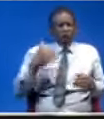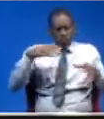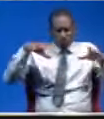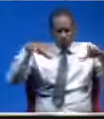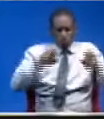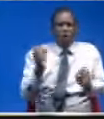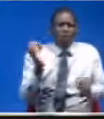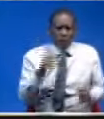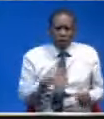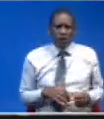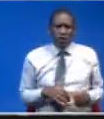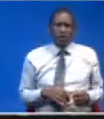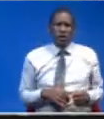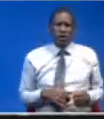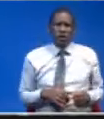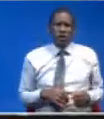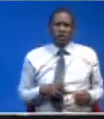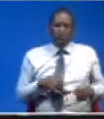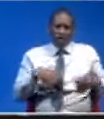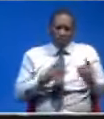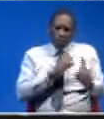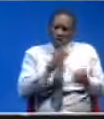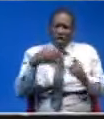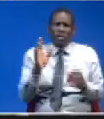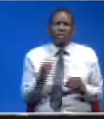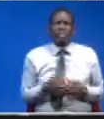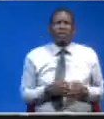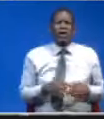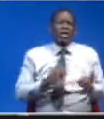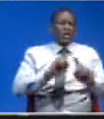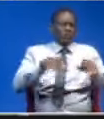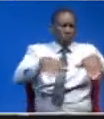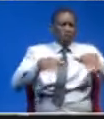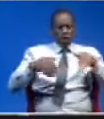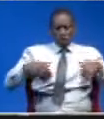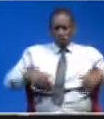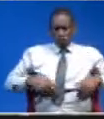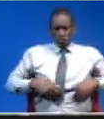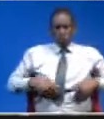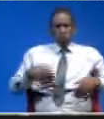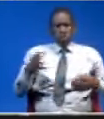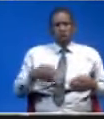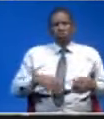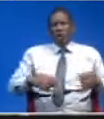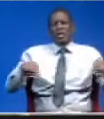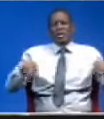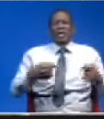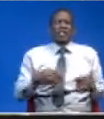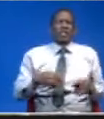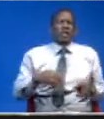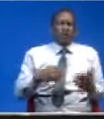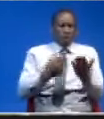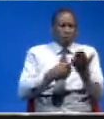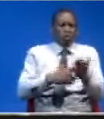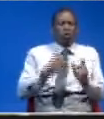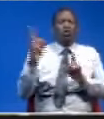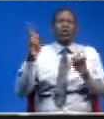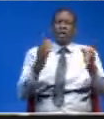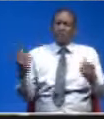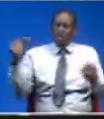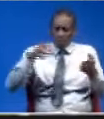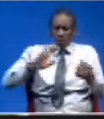So ikabidi nitake cover. Tusingoje paka vijana hawa wakati wazungu ama watalii wanaokuja katika nchi yetu.